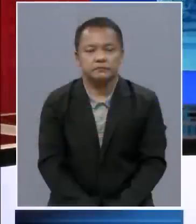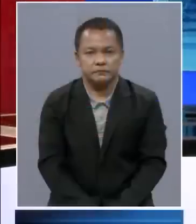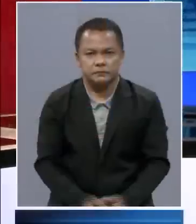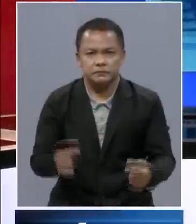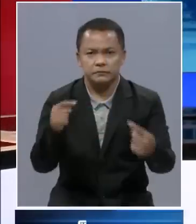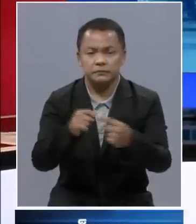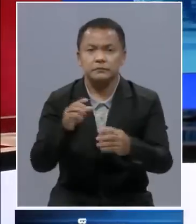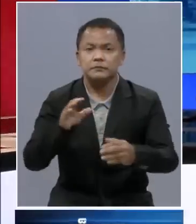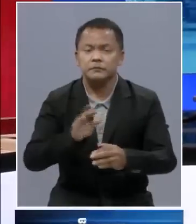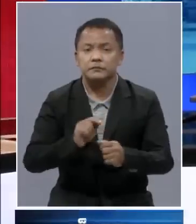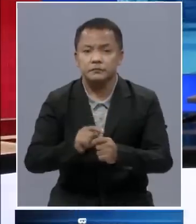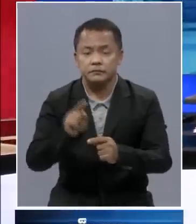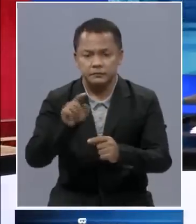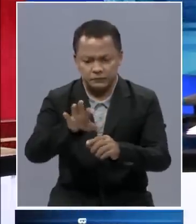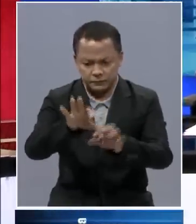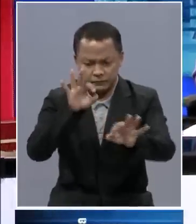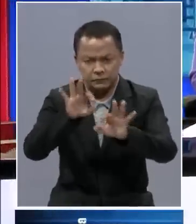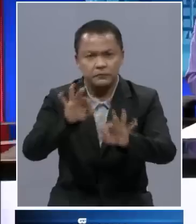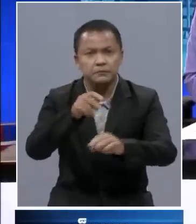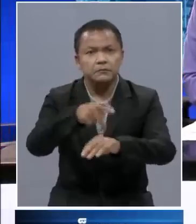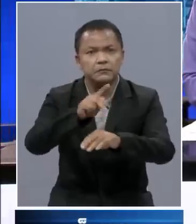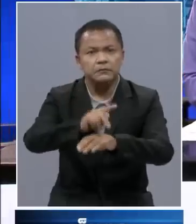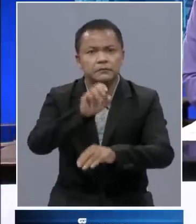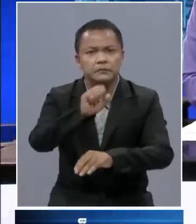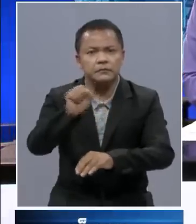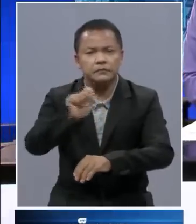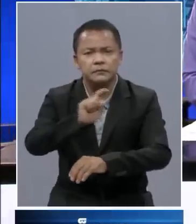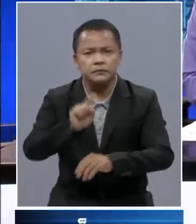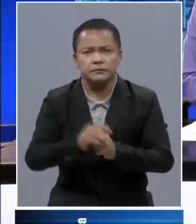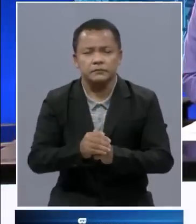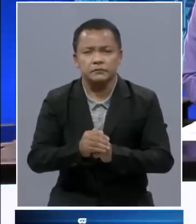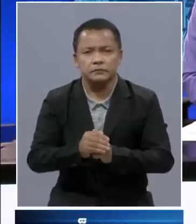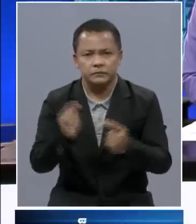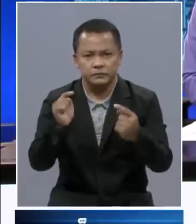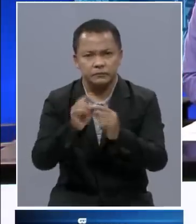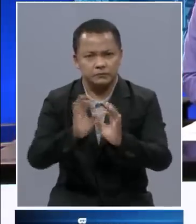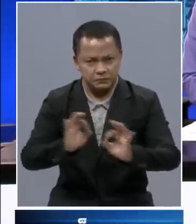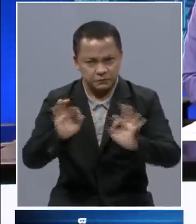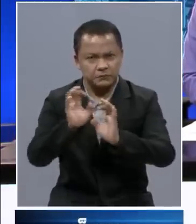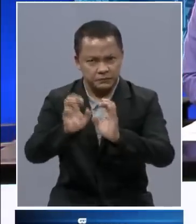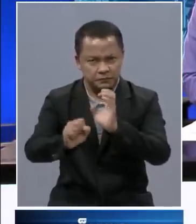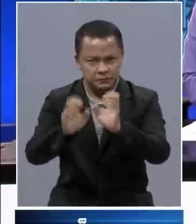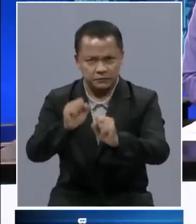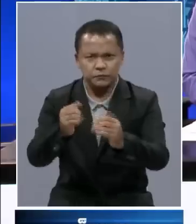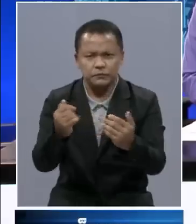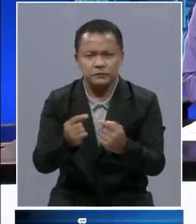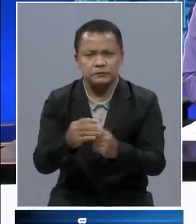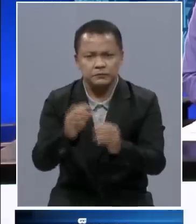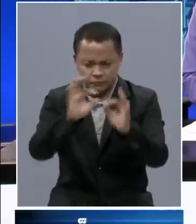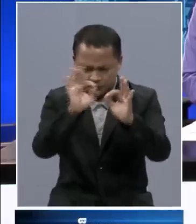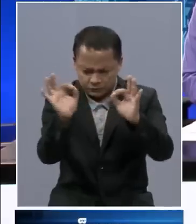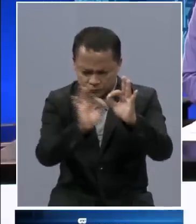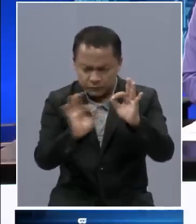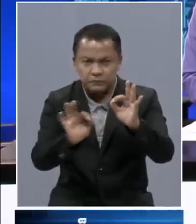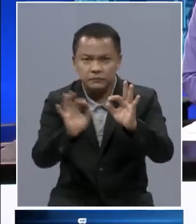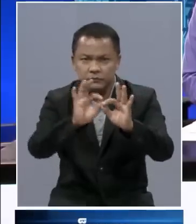เรื่องของการเลือกประธานสภาเนี่ยนะครับก็ดูเหมือนว่ามันจะเป็นประเด็นหนึ่งที่เราจับตากันแล้วมันมีเนื้อหาภาย